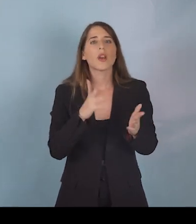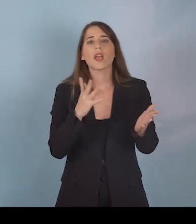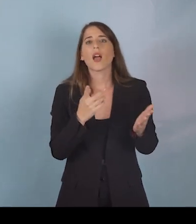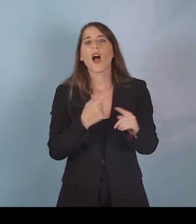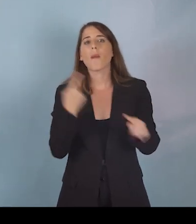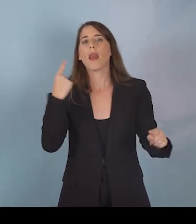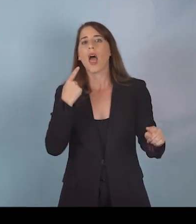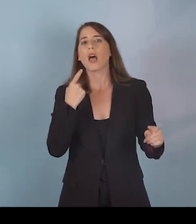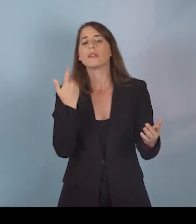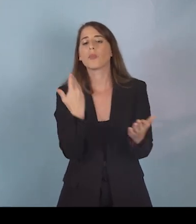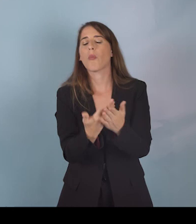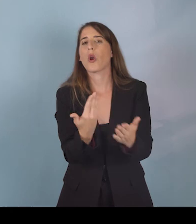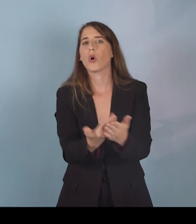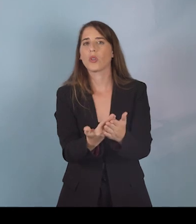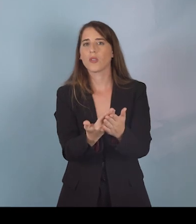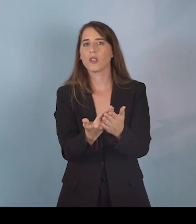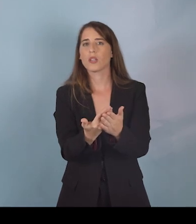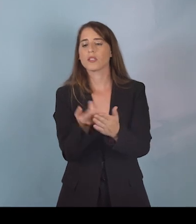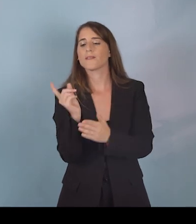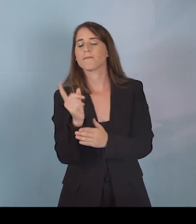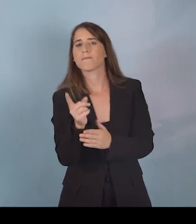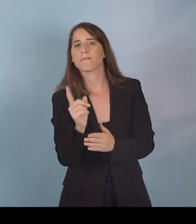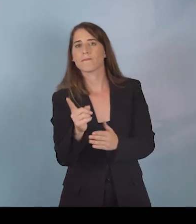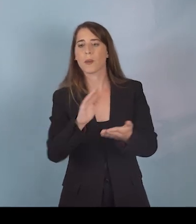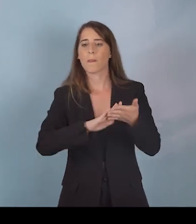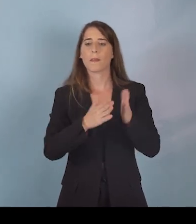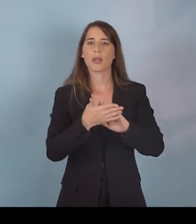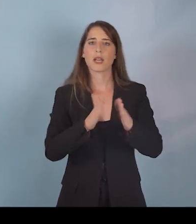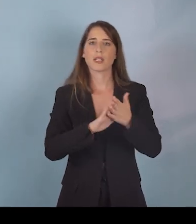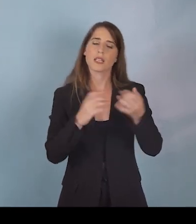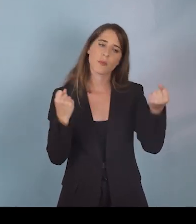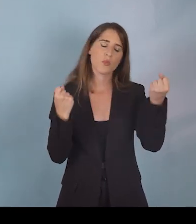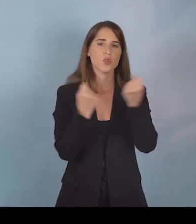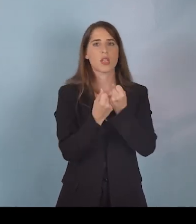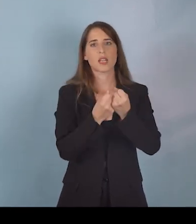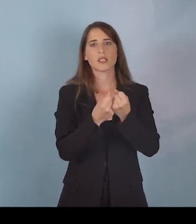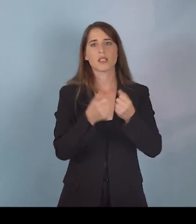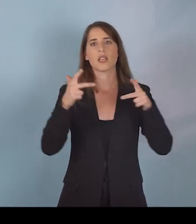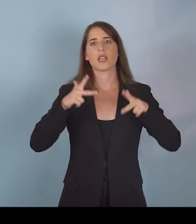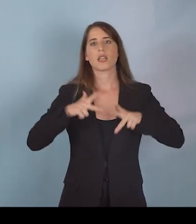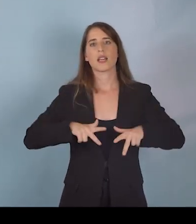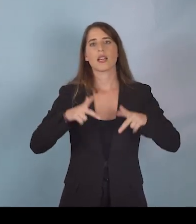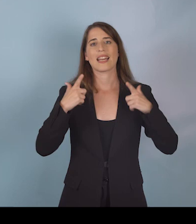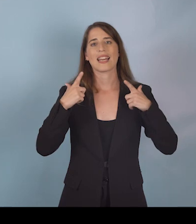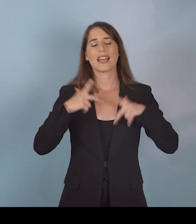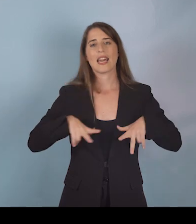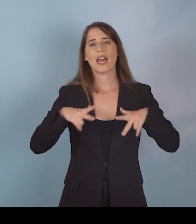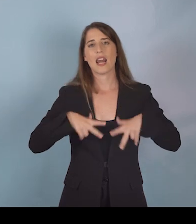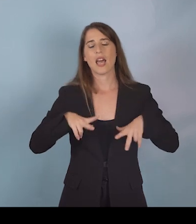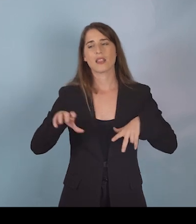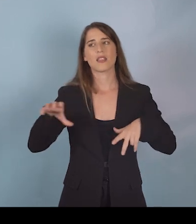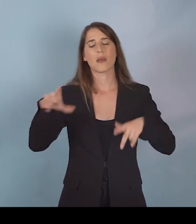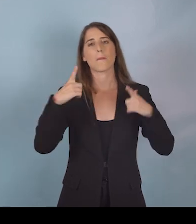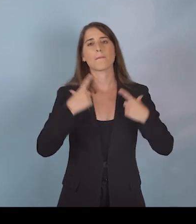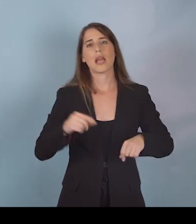είτε με κάποιες άλλες πρακτικές, όσους ή όσα κράτη-μέλη έχουν ανάγκη να πάρουν